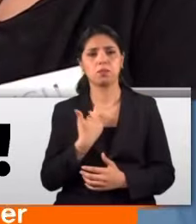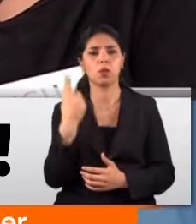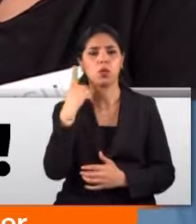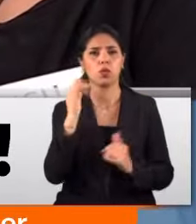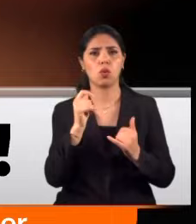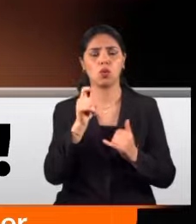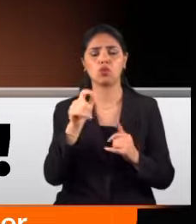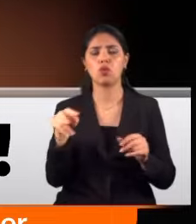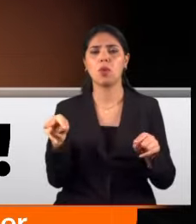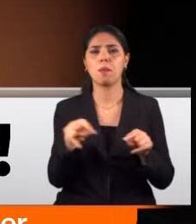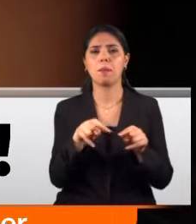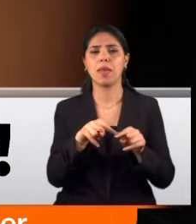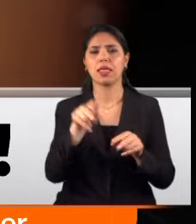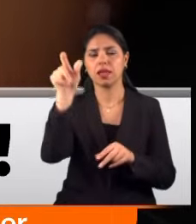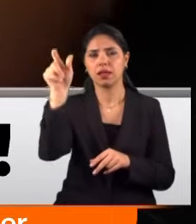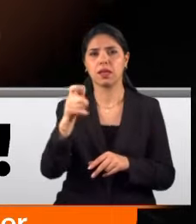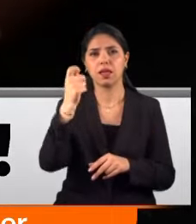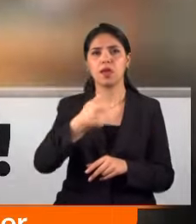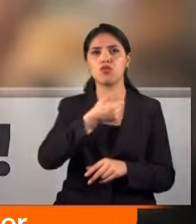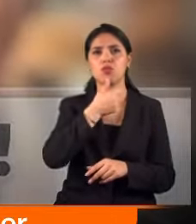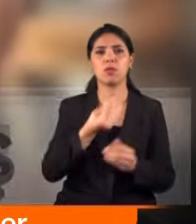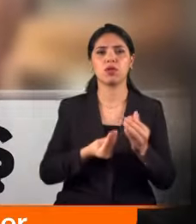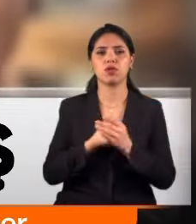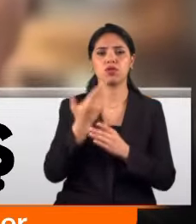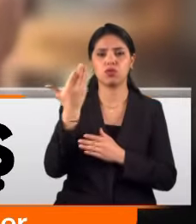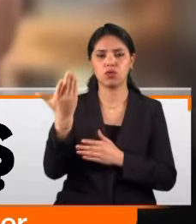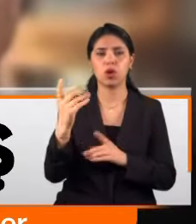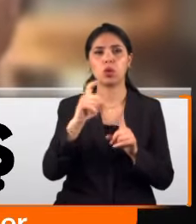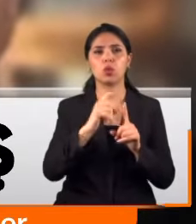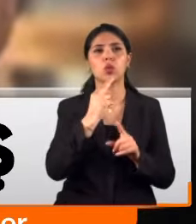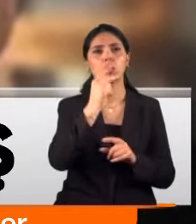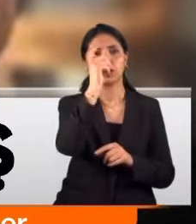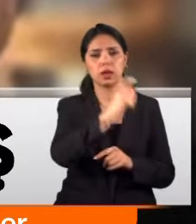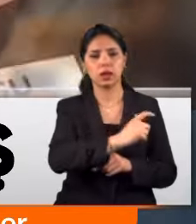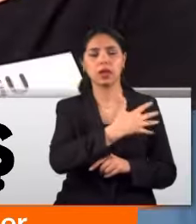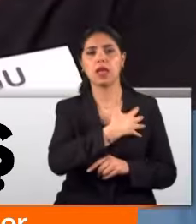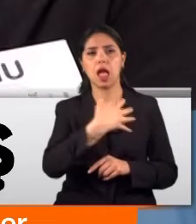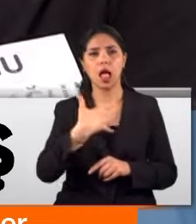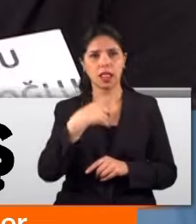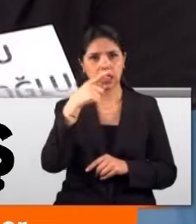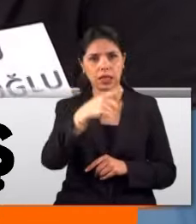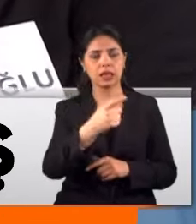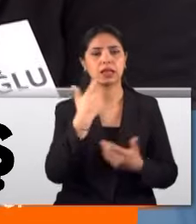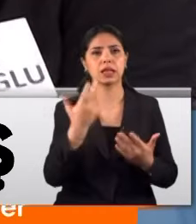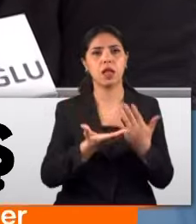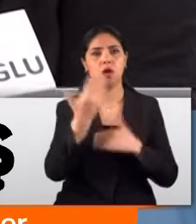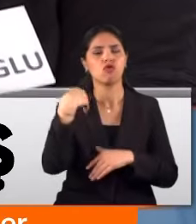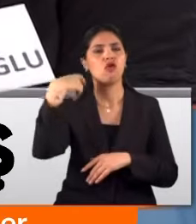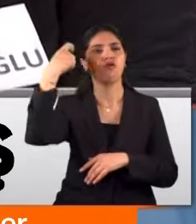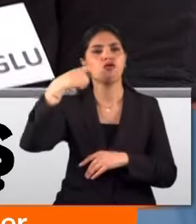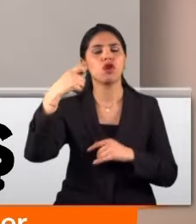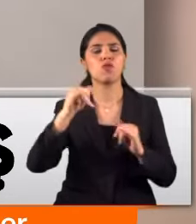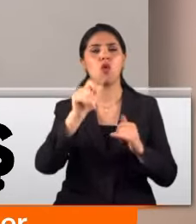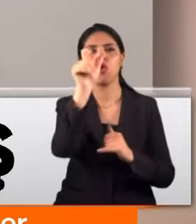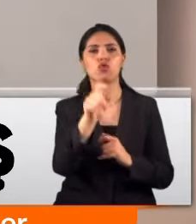Metin Akpınar'ın biyolojik babası olduğunu ortaya çıkaran Duygu Nebioğlu'nun annesi Sufiye Orancı'nın yıllar önce filmlerde oynadığı